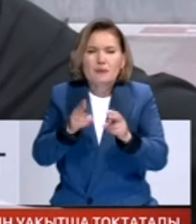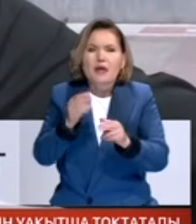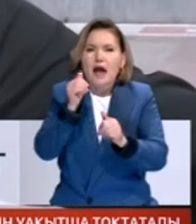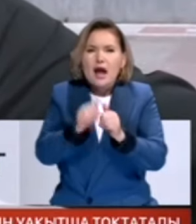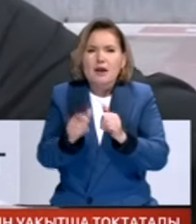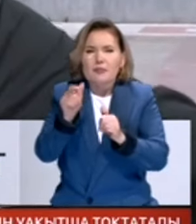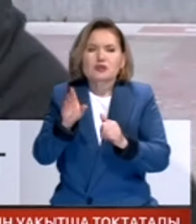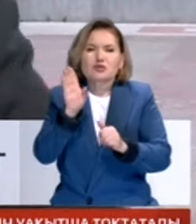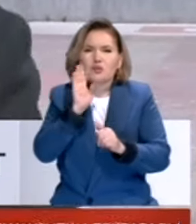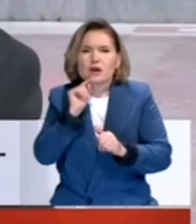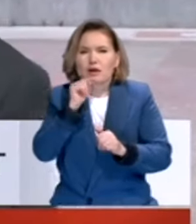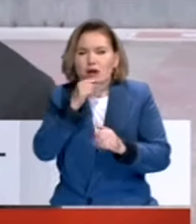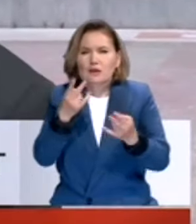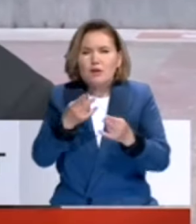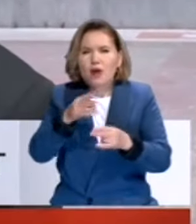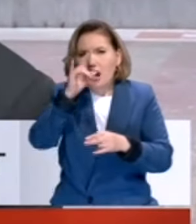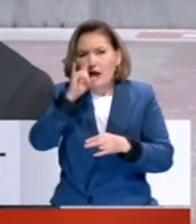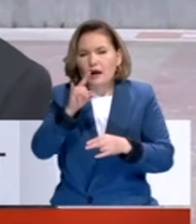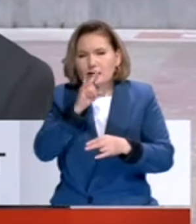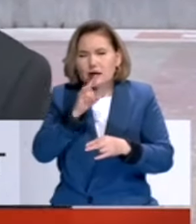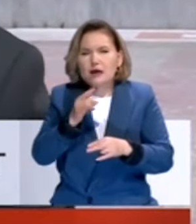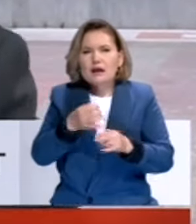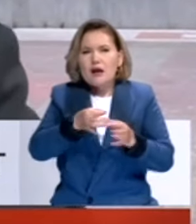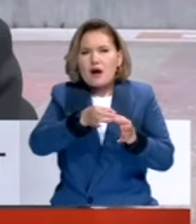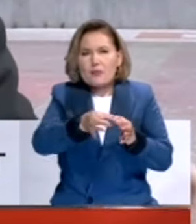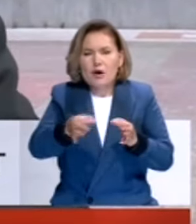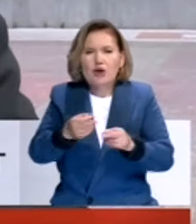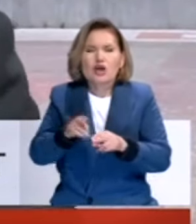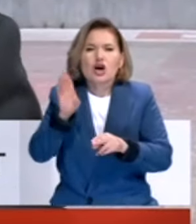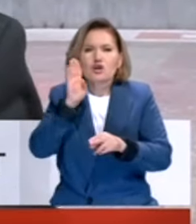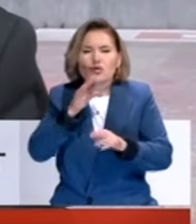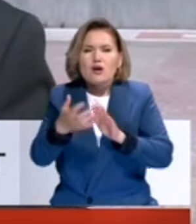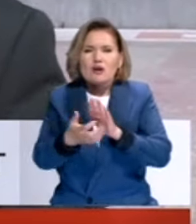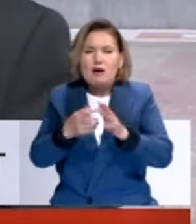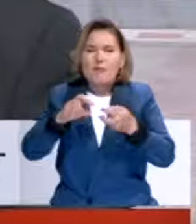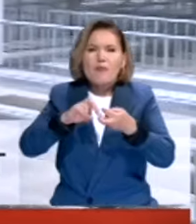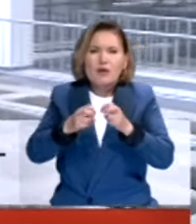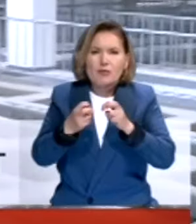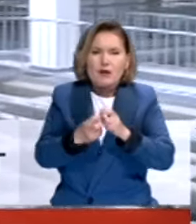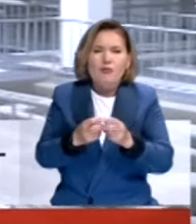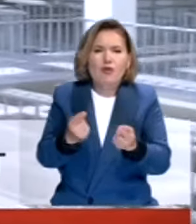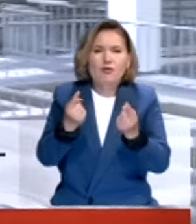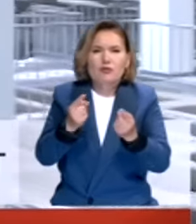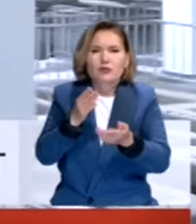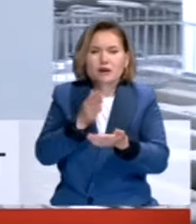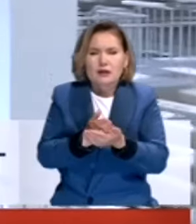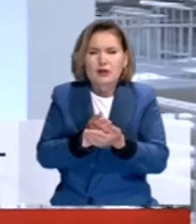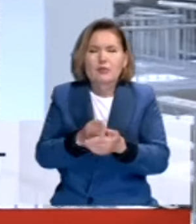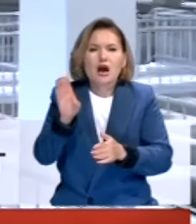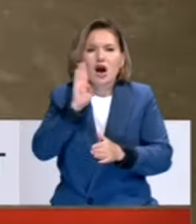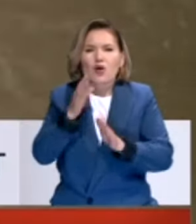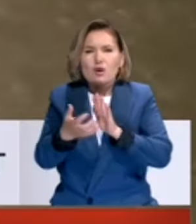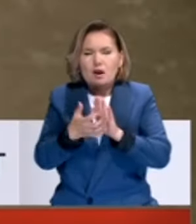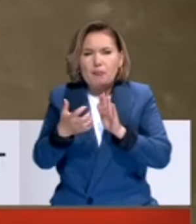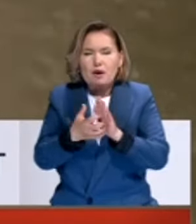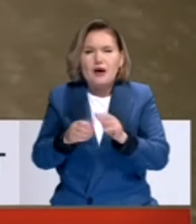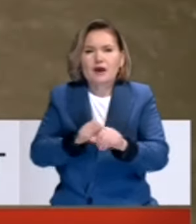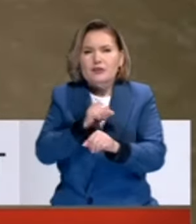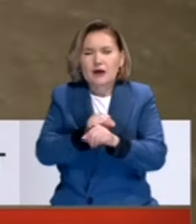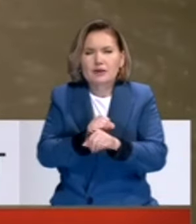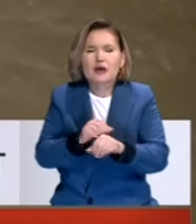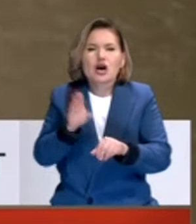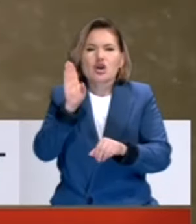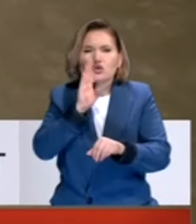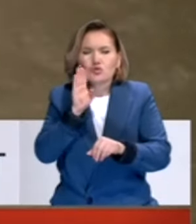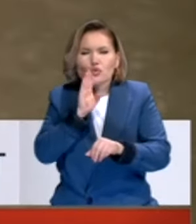ұтымды пайдаланғаны жөн. Бүгінде Қазақстанның кей өңірінде су жетіспеушілігі байқалады. Тіршілік нәрінің жетіспеушілігін болдырмау үшін